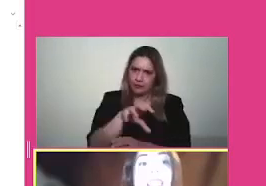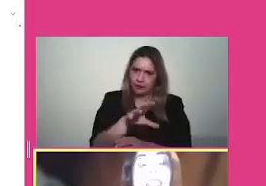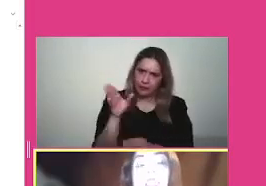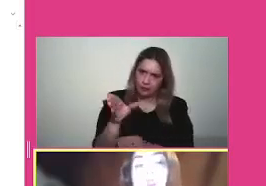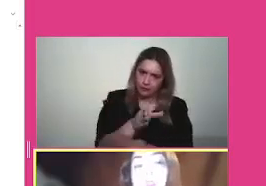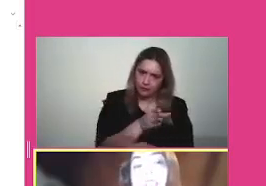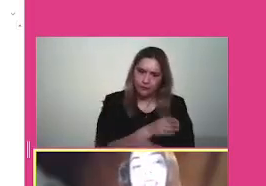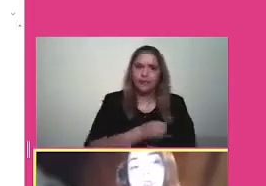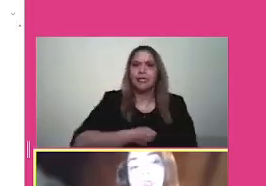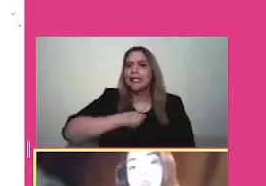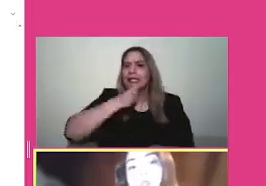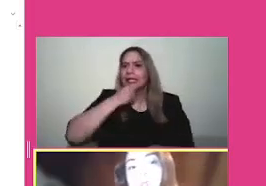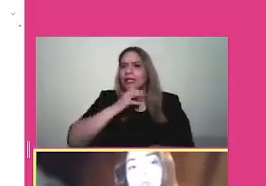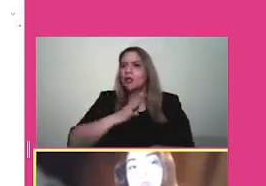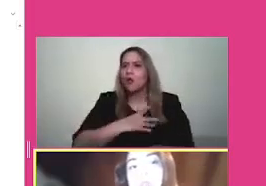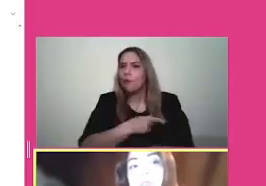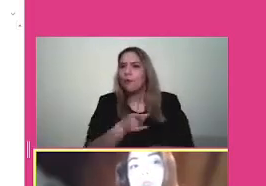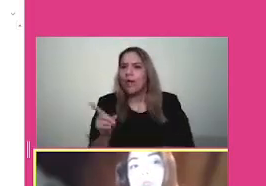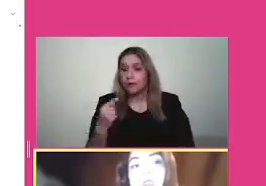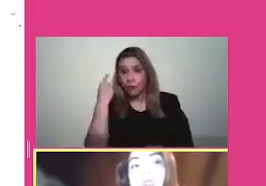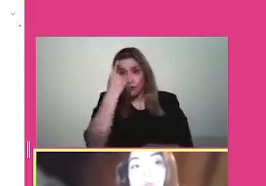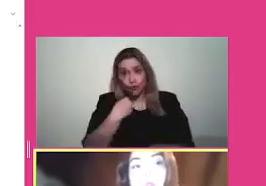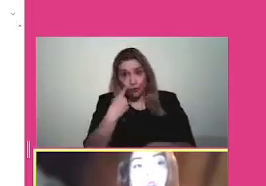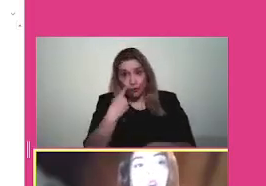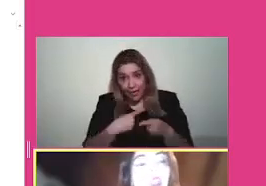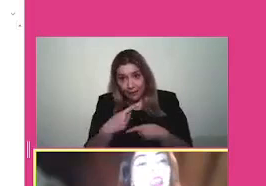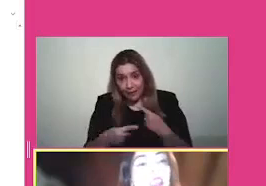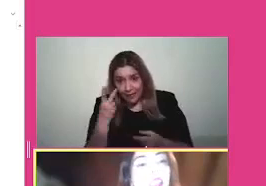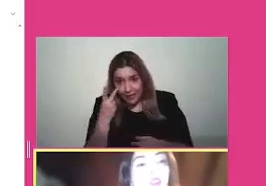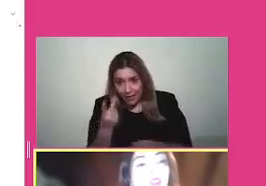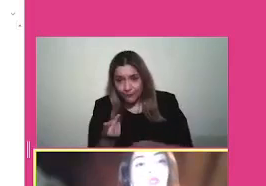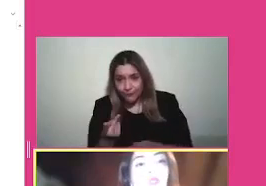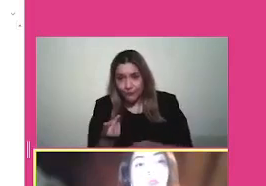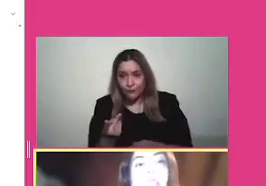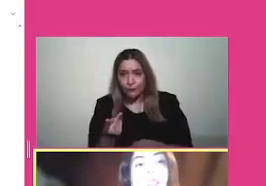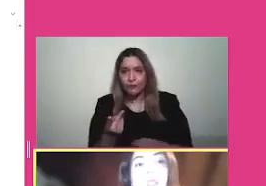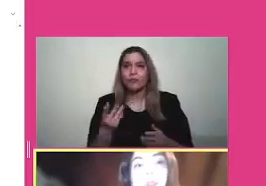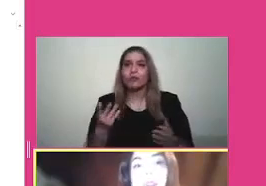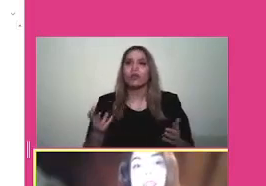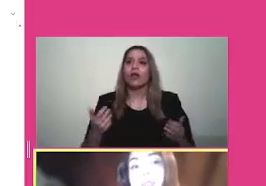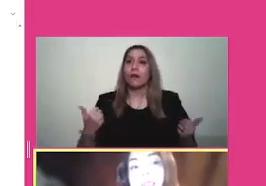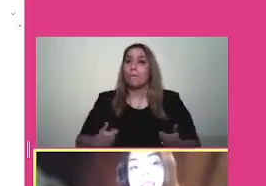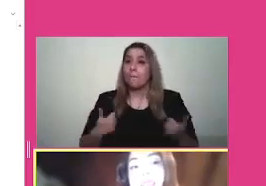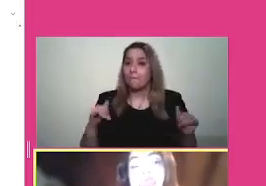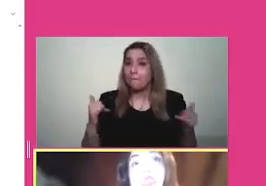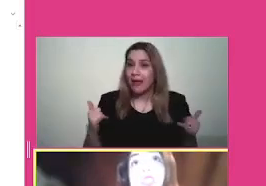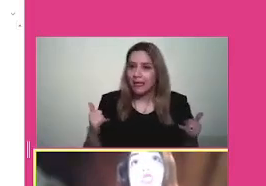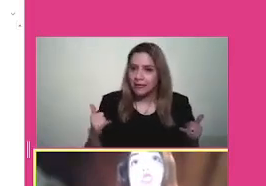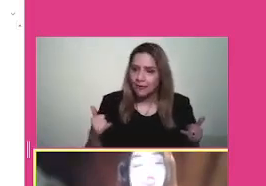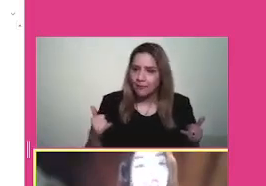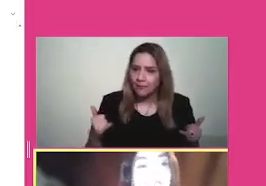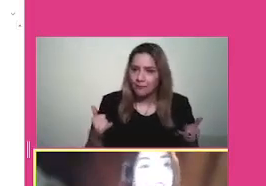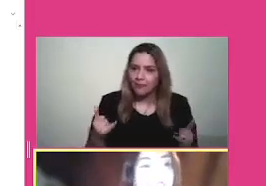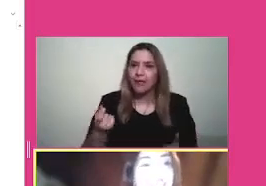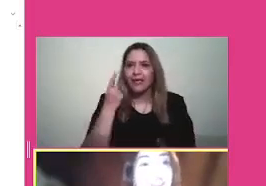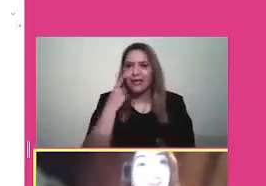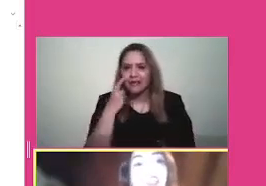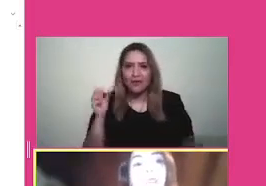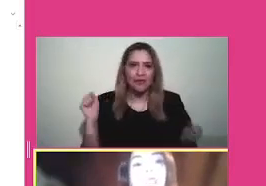Οι ηλικιωμένοι, από την προσωπική μου εμπειρία μπορώ να πω, όσες φορές παίξαμε τα παιχνίδια, ότι ήταν